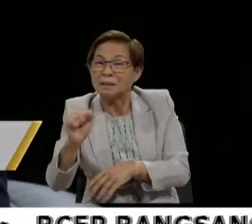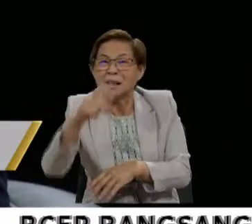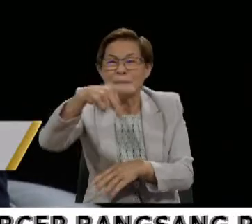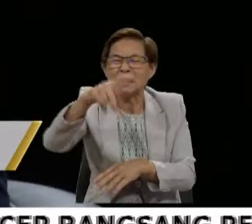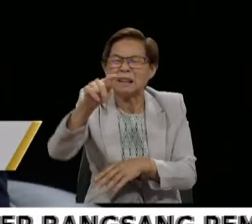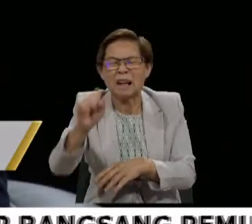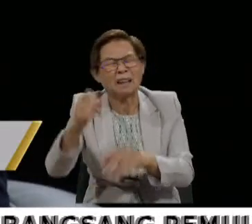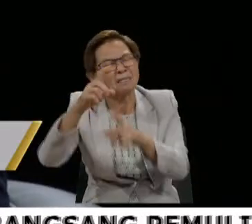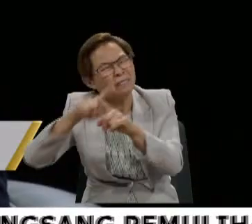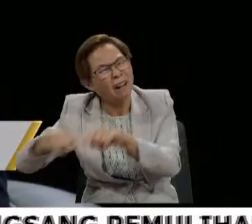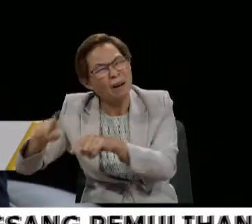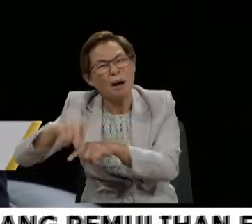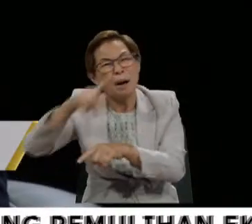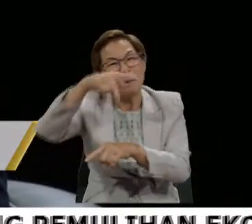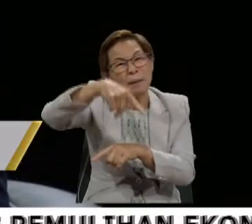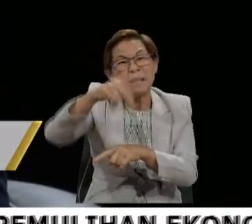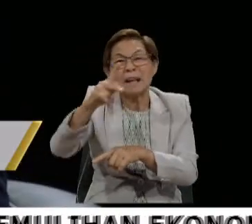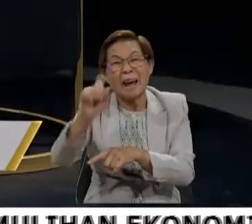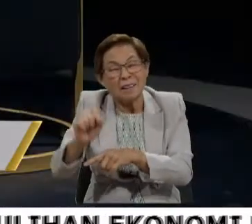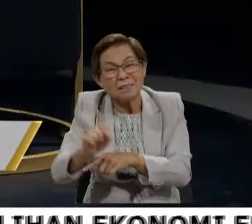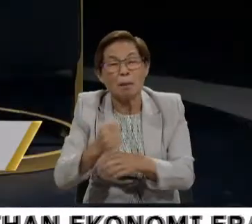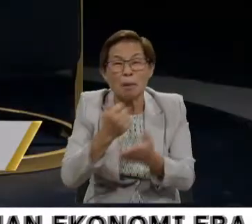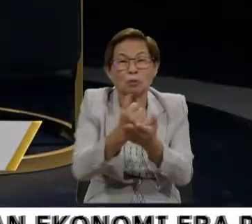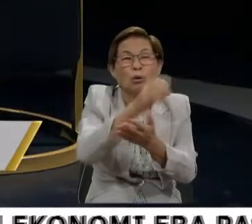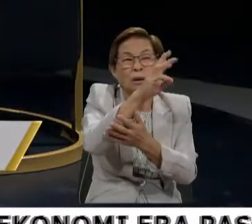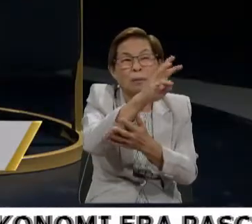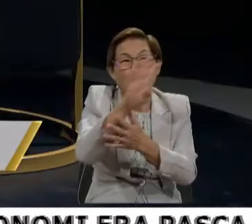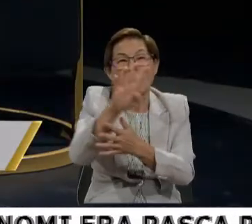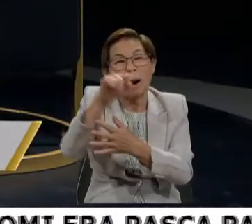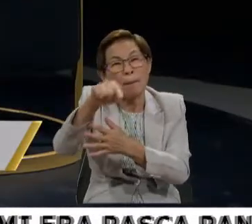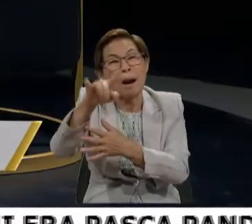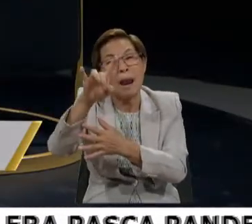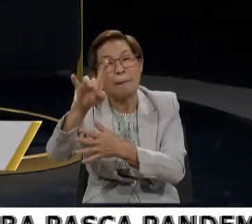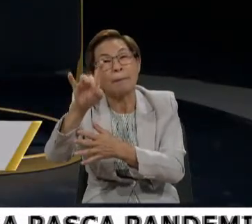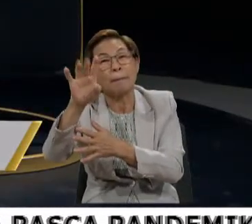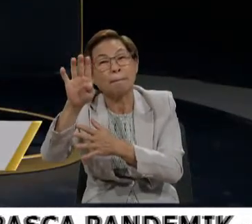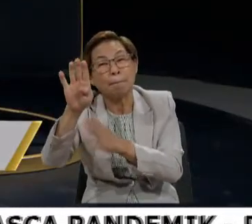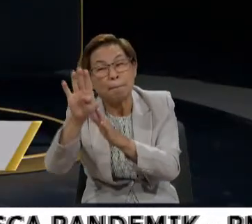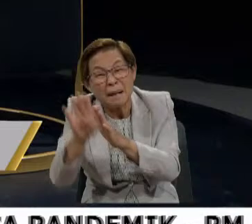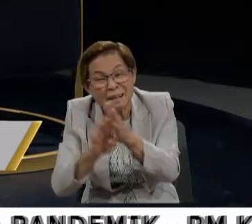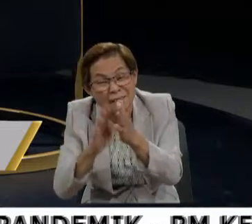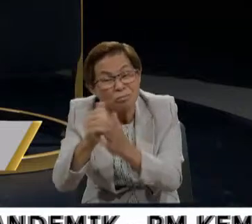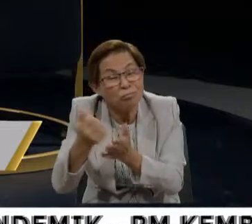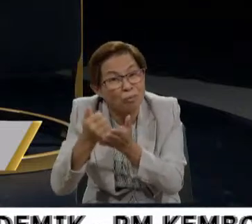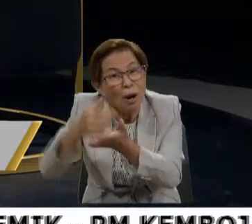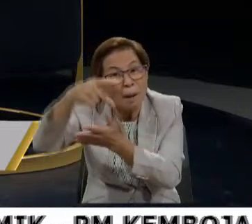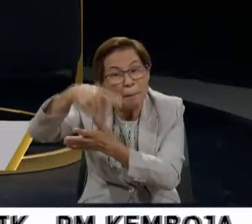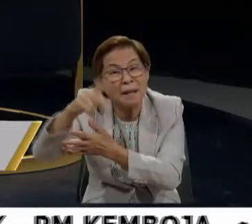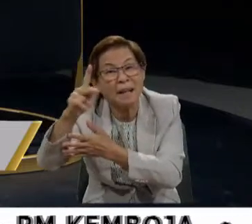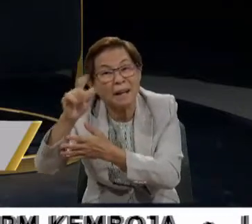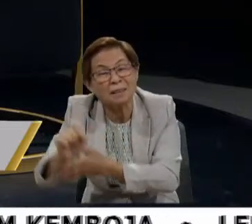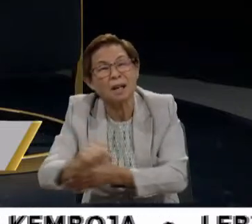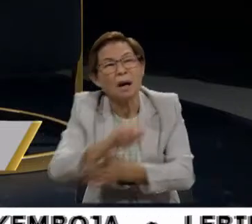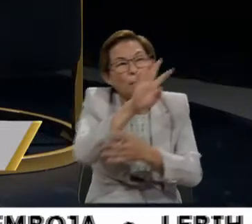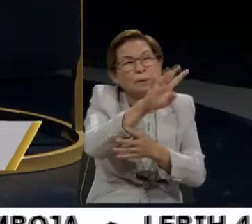bantu banyak lagi PKS ni lebih kurang r4.8 bilion ni memanfaatkan